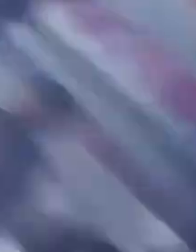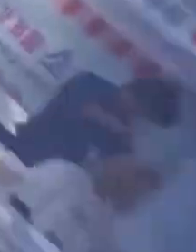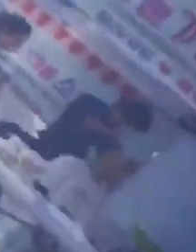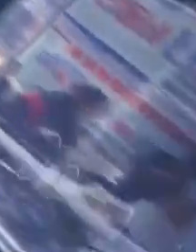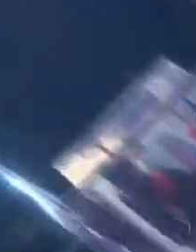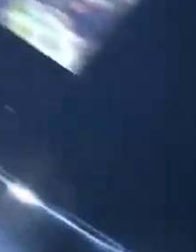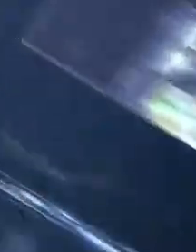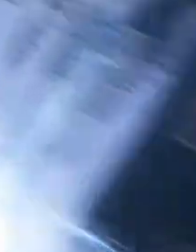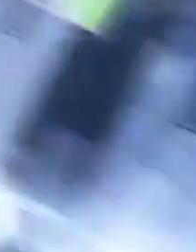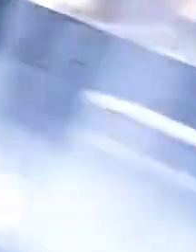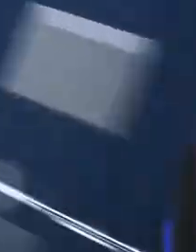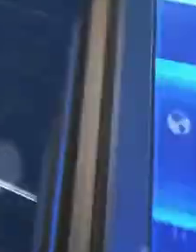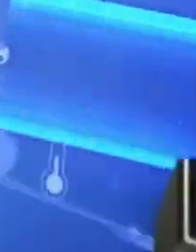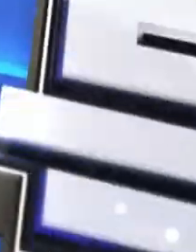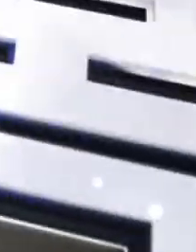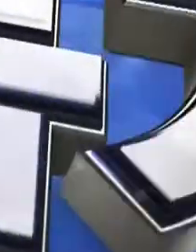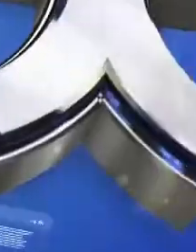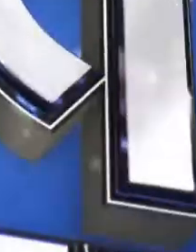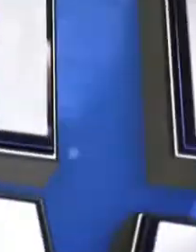으